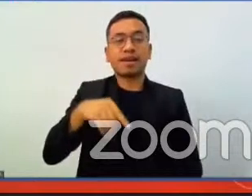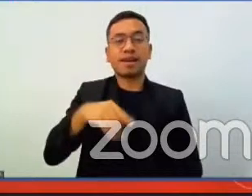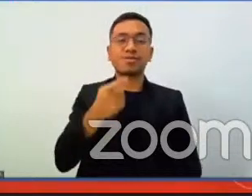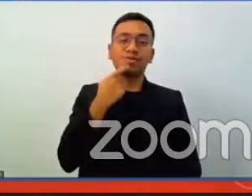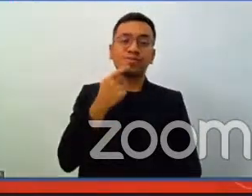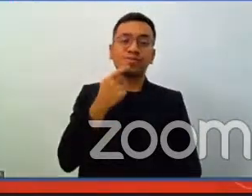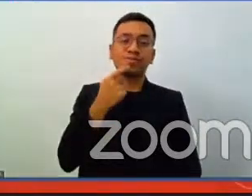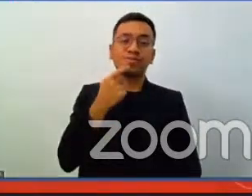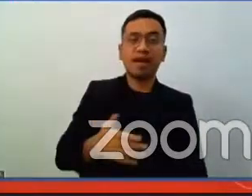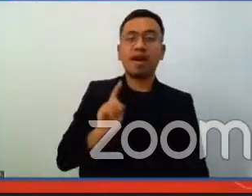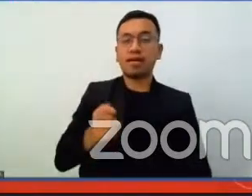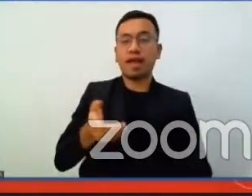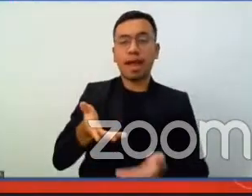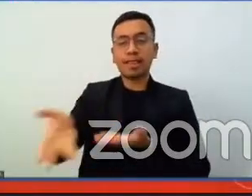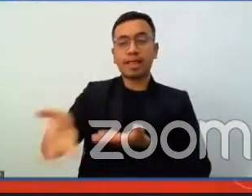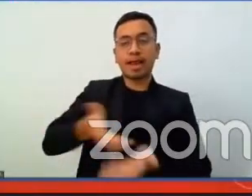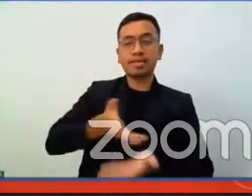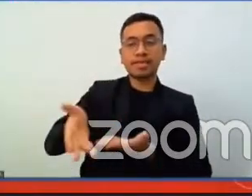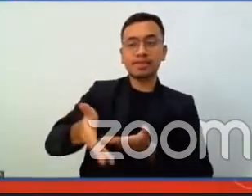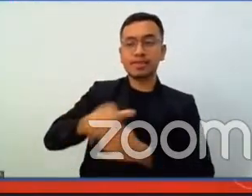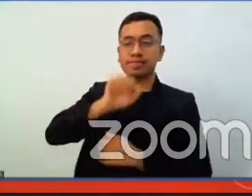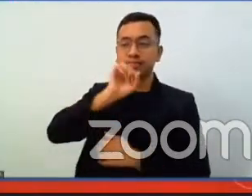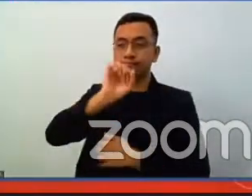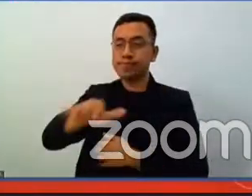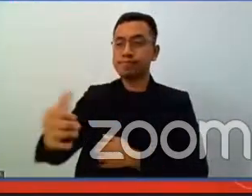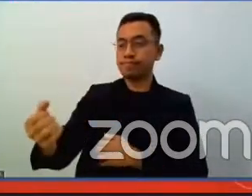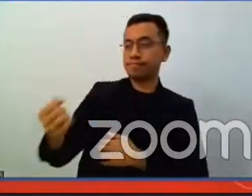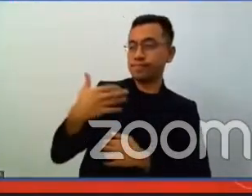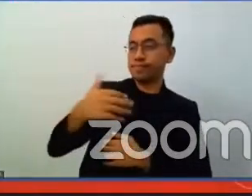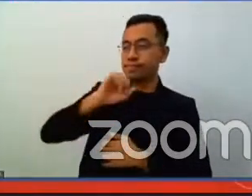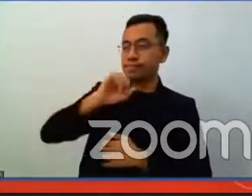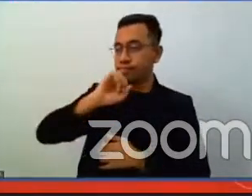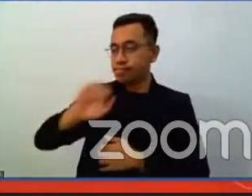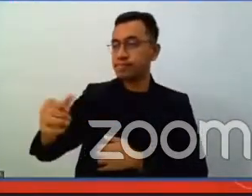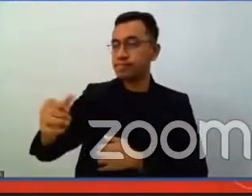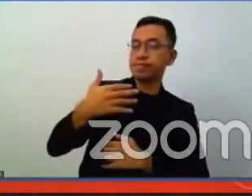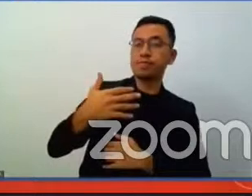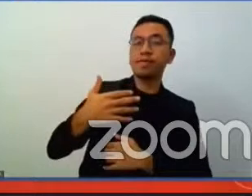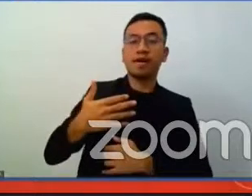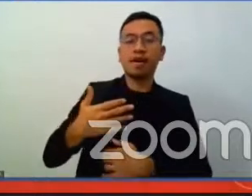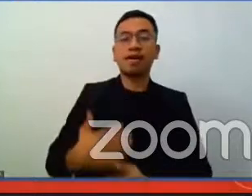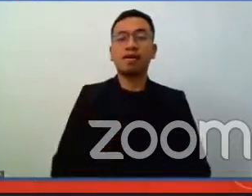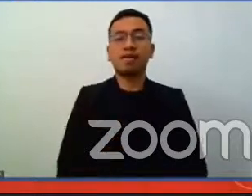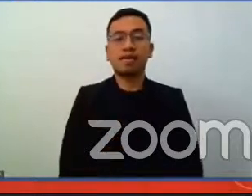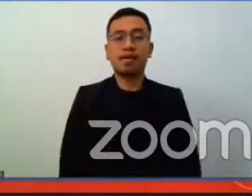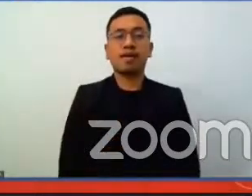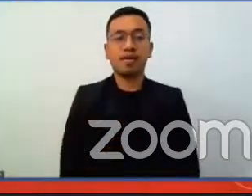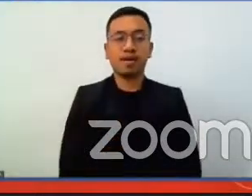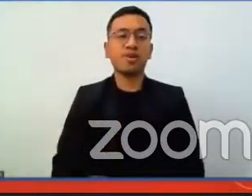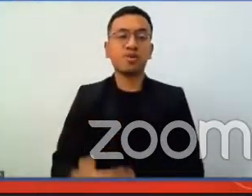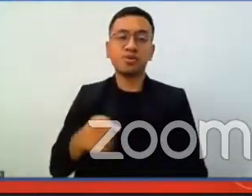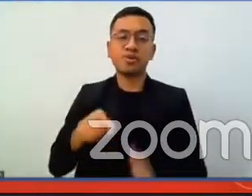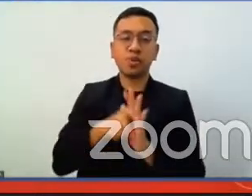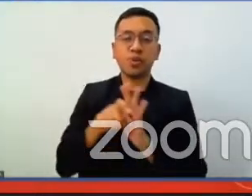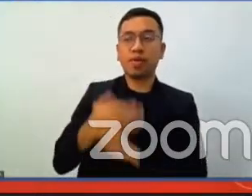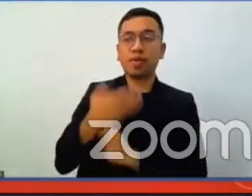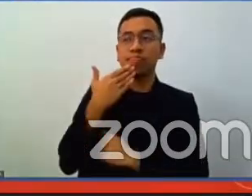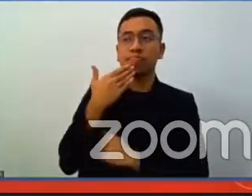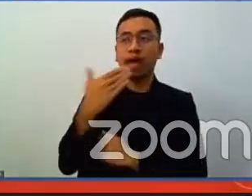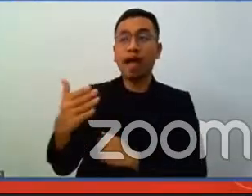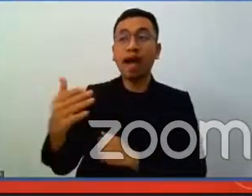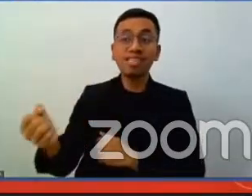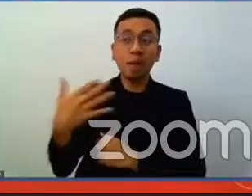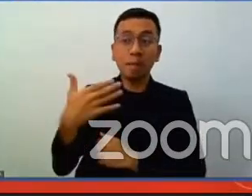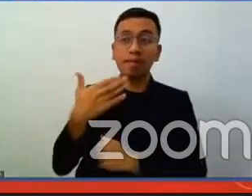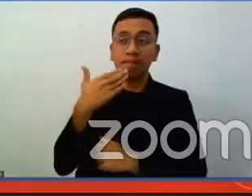interaksi langsung dengan siswa, contohnya ada pemberian tanya jawab langsung yang itu bisa kita